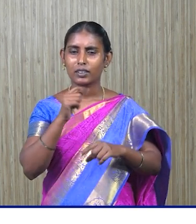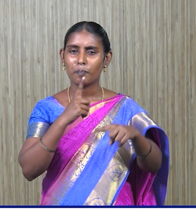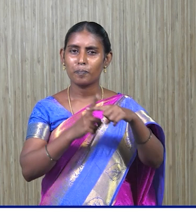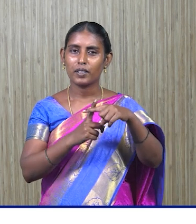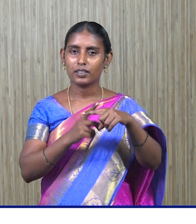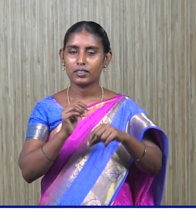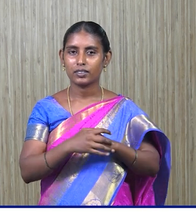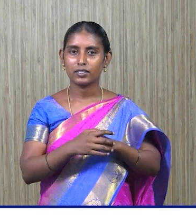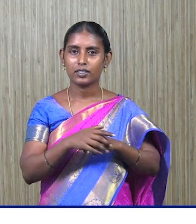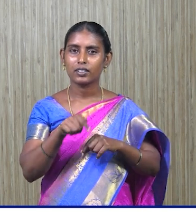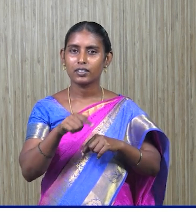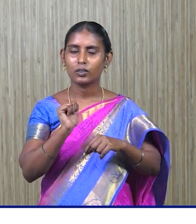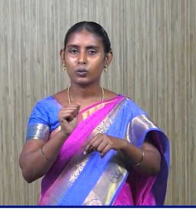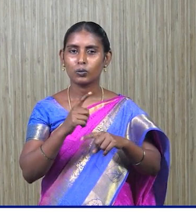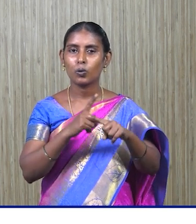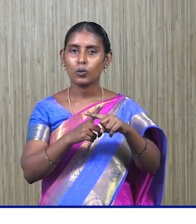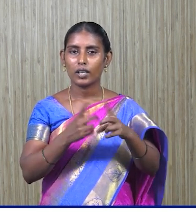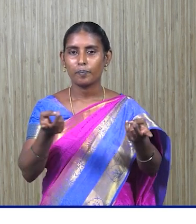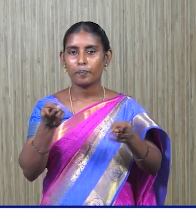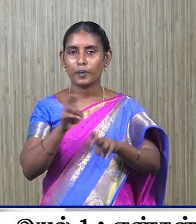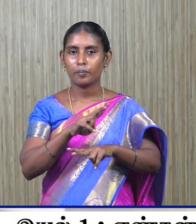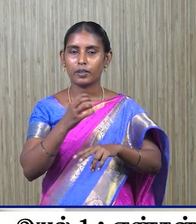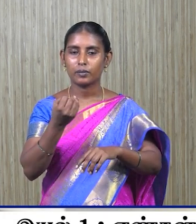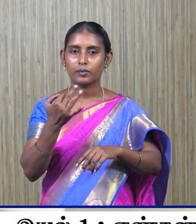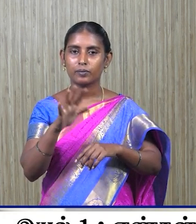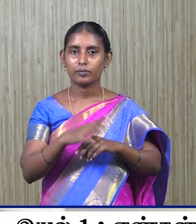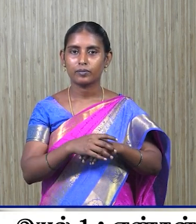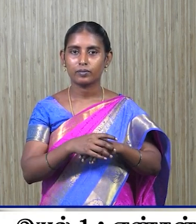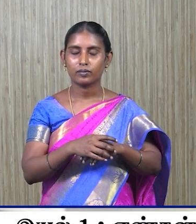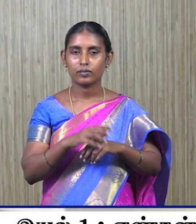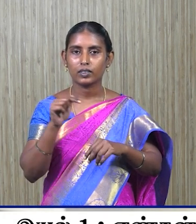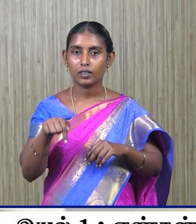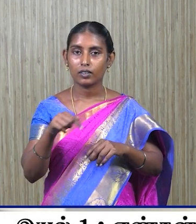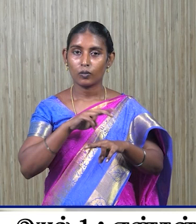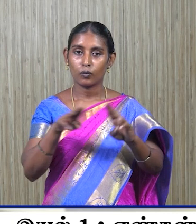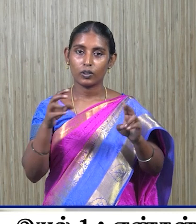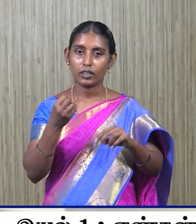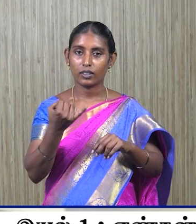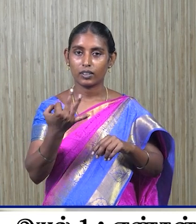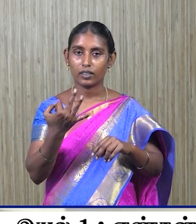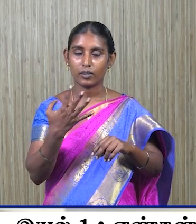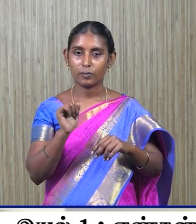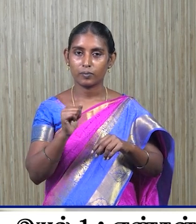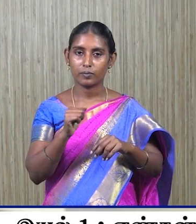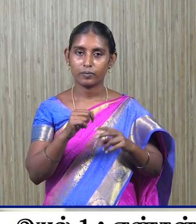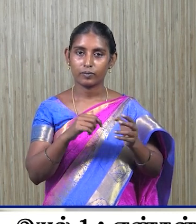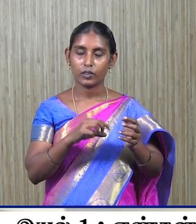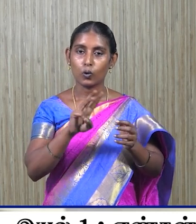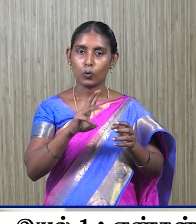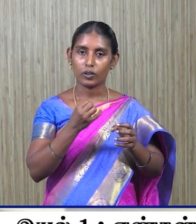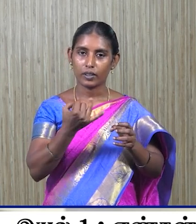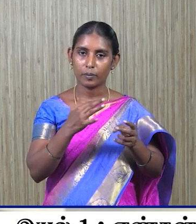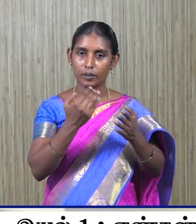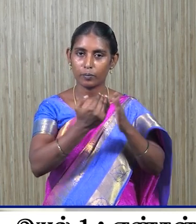இடம்பெற்றுள்ளது? கூட்டல் குறி. அப்போ கூட்டலின் பரிமாற்று பண்பு. இவ்வளவு நேரம் நாம் முழு எண்கள் என்றால் என்ன, அந்த முழு எண்களின் பண்புகள்